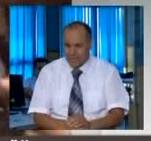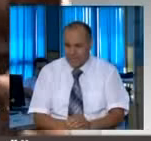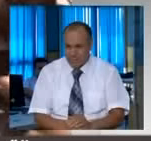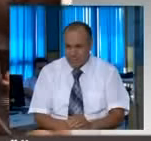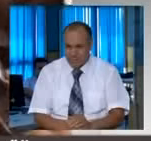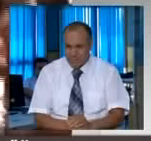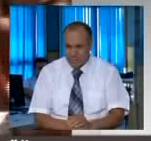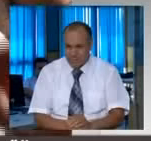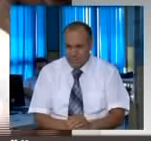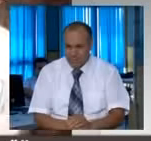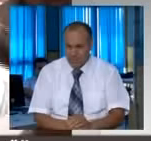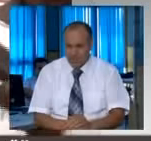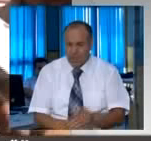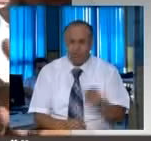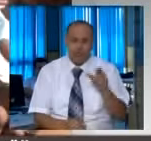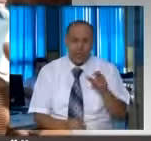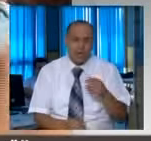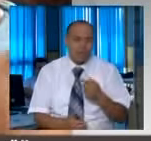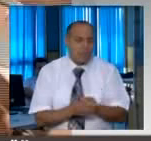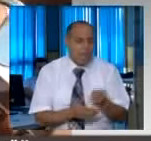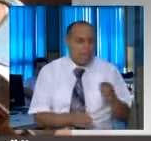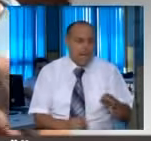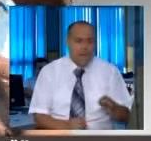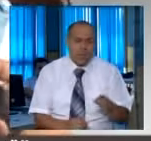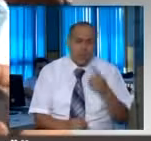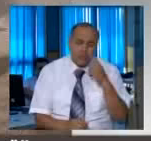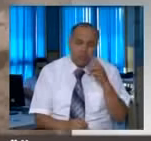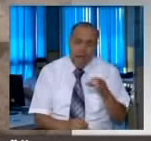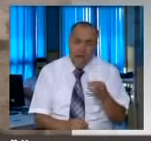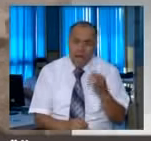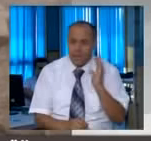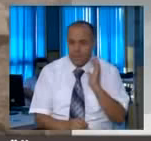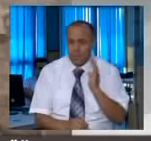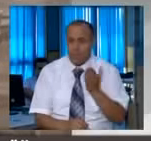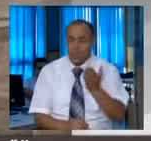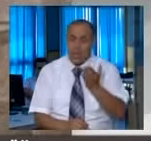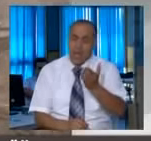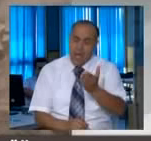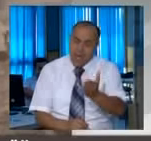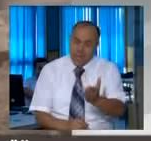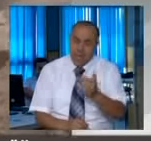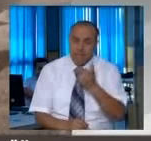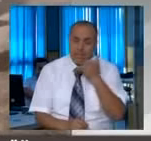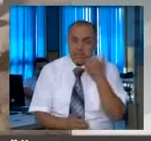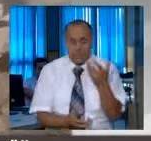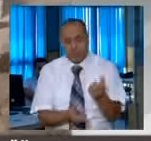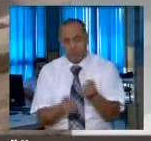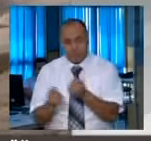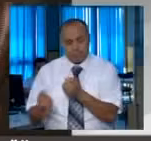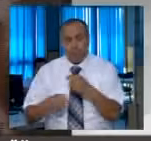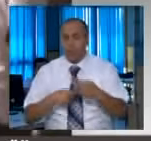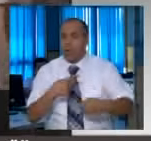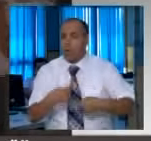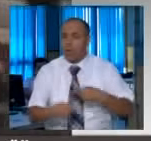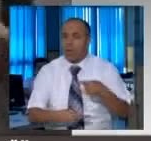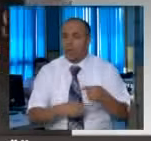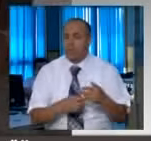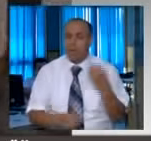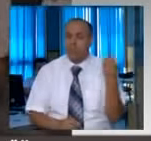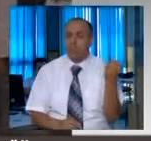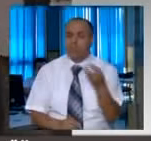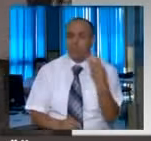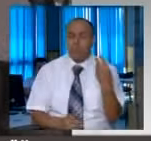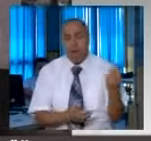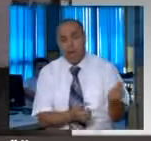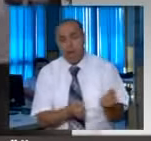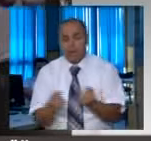علاش علاش يا خويا شوفونا حل يرحم والديكم. هذا وما تزال عمليات الانقاذ متواصله من قبل وحدات